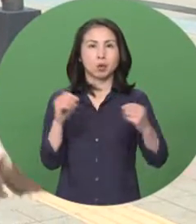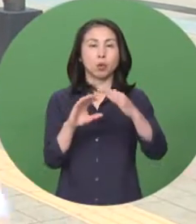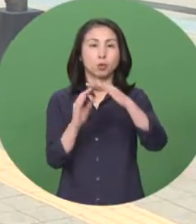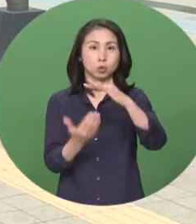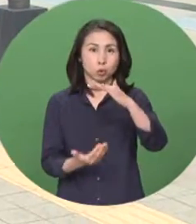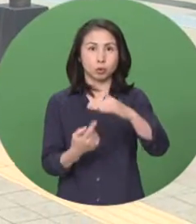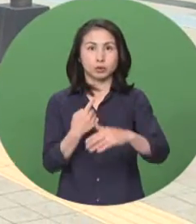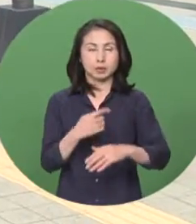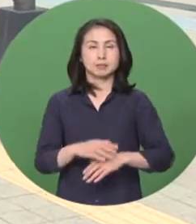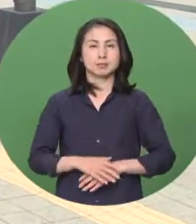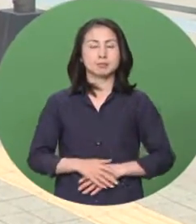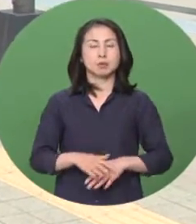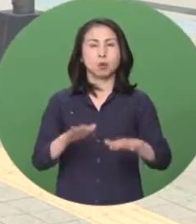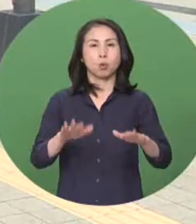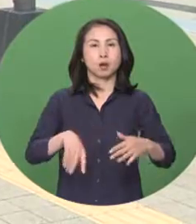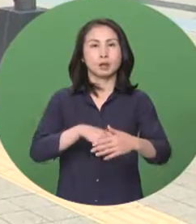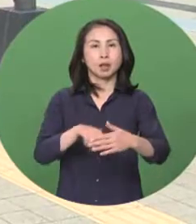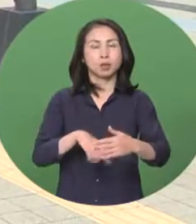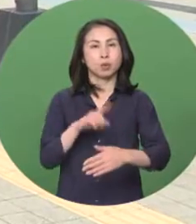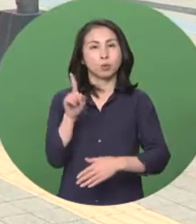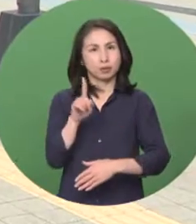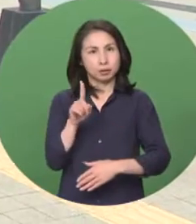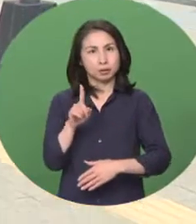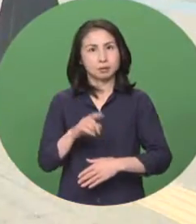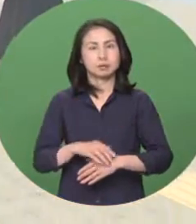回はどんなミッションが待ってるんでしょうか。